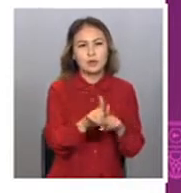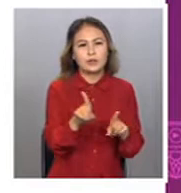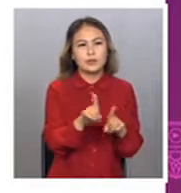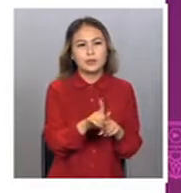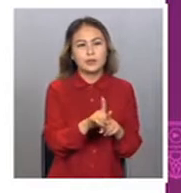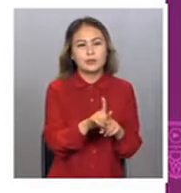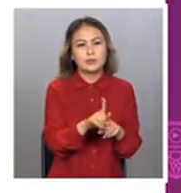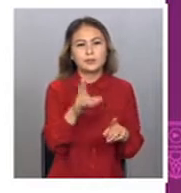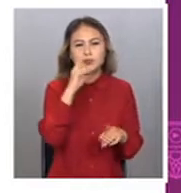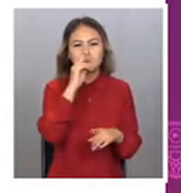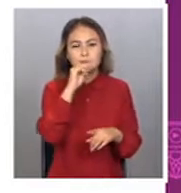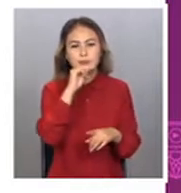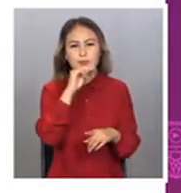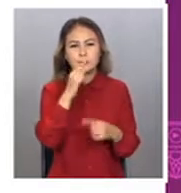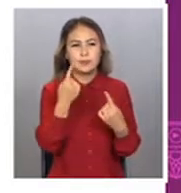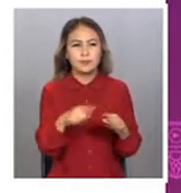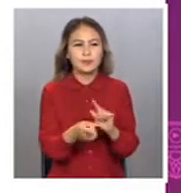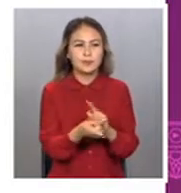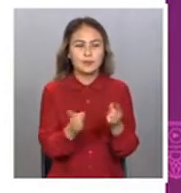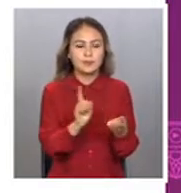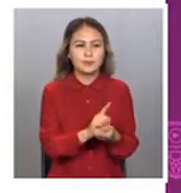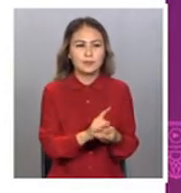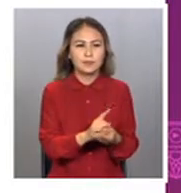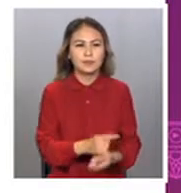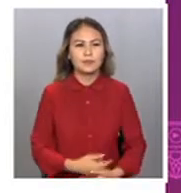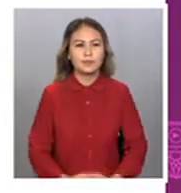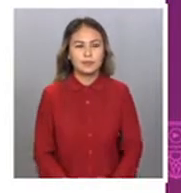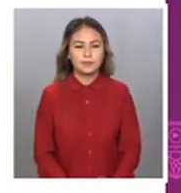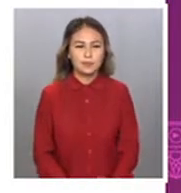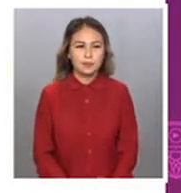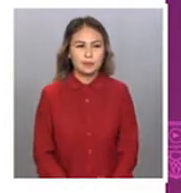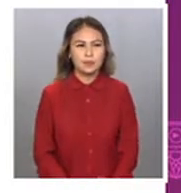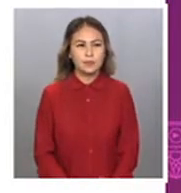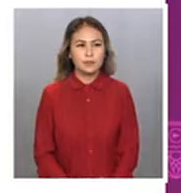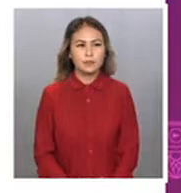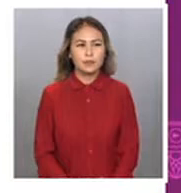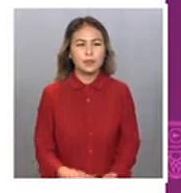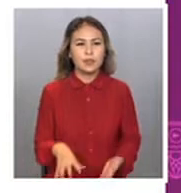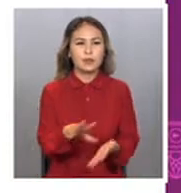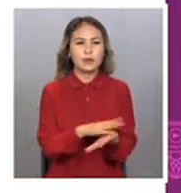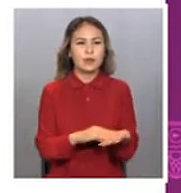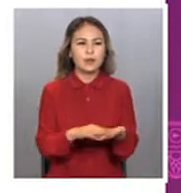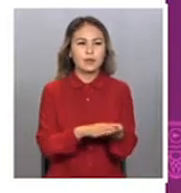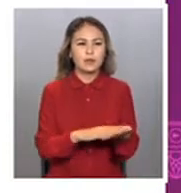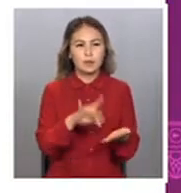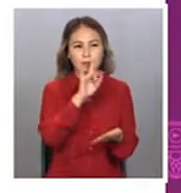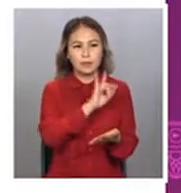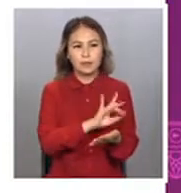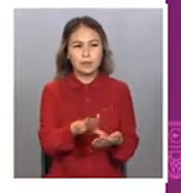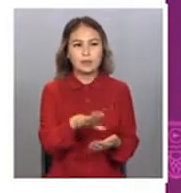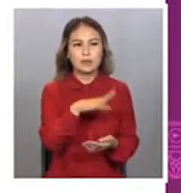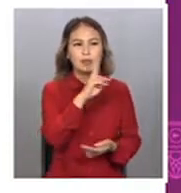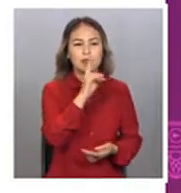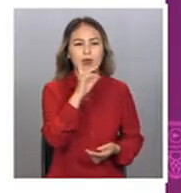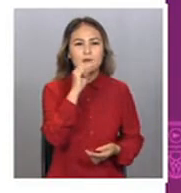арқылы айтылғанда өзгеріске ұшырап үш жыл болып айтылады. Келесі сөз